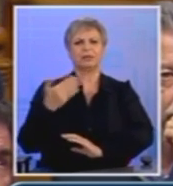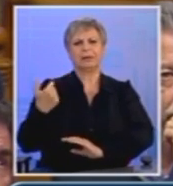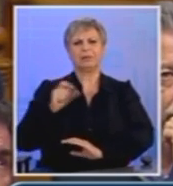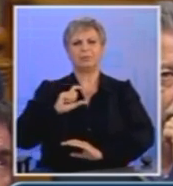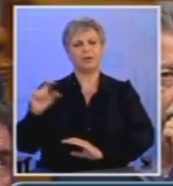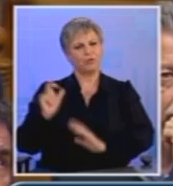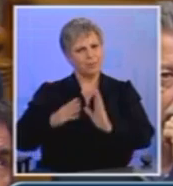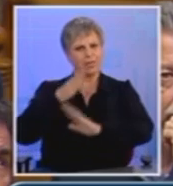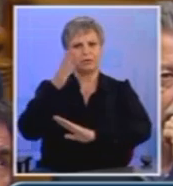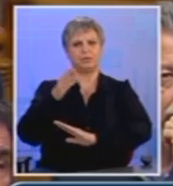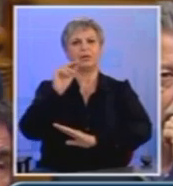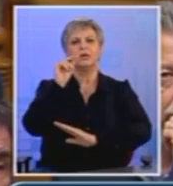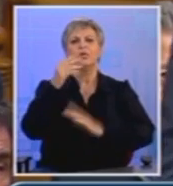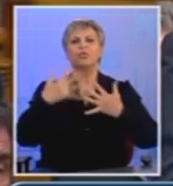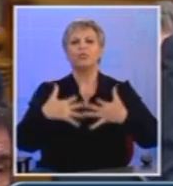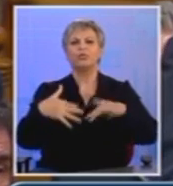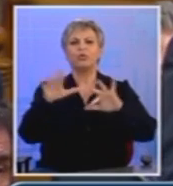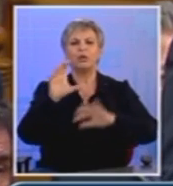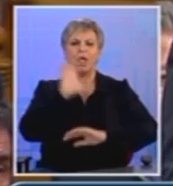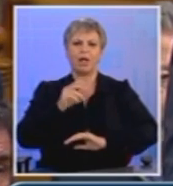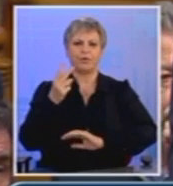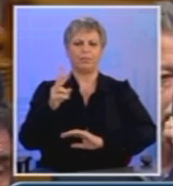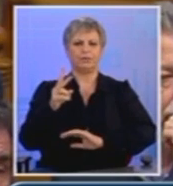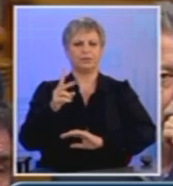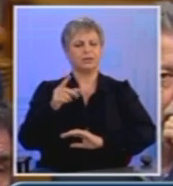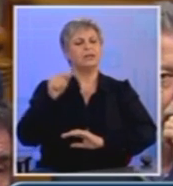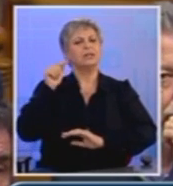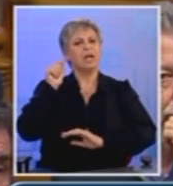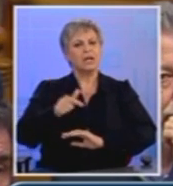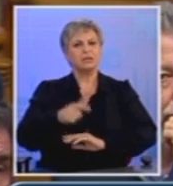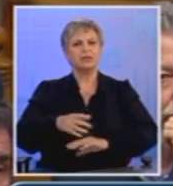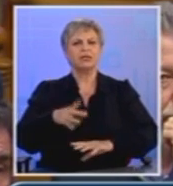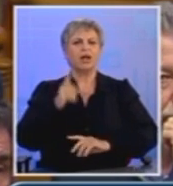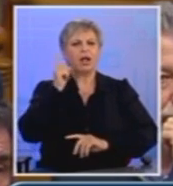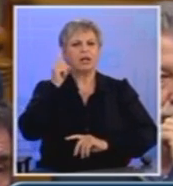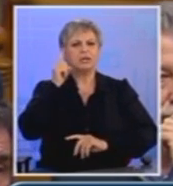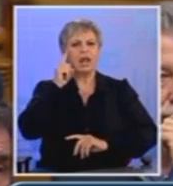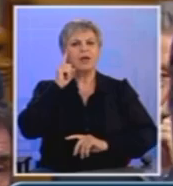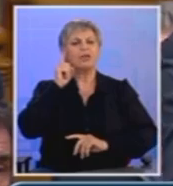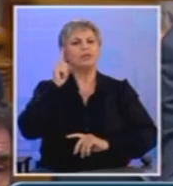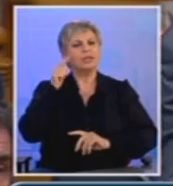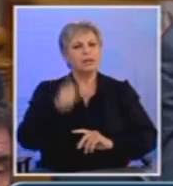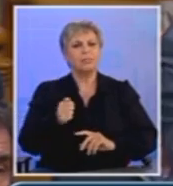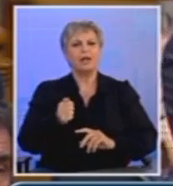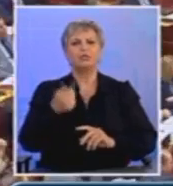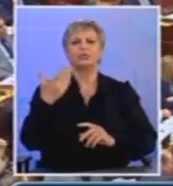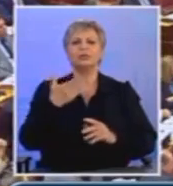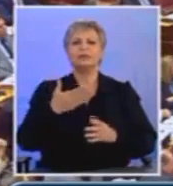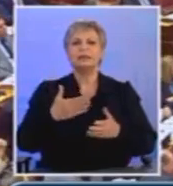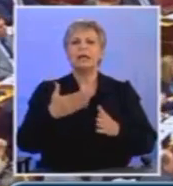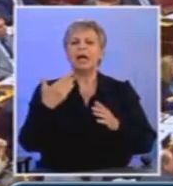κοινοβούλιο και συνειδητοποίησα την μεγάλη ρωγμή ιδεολογική και πολιτική δεν ήτανε μια